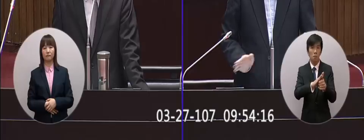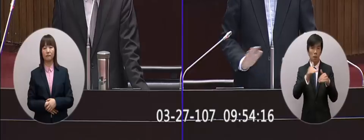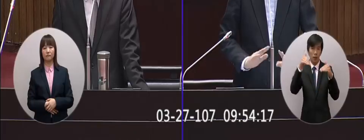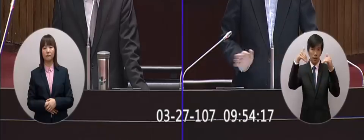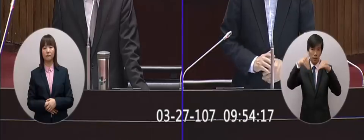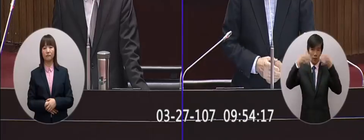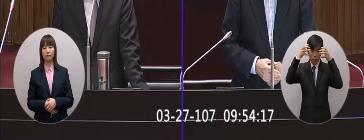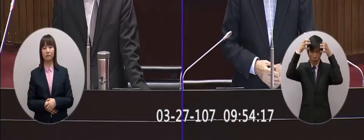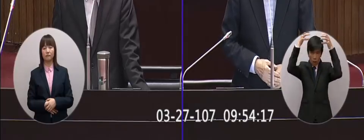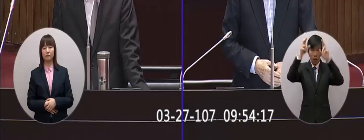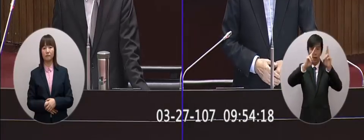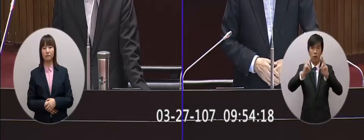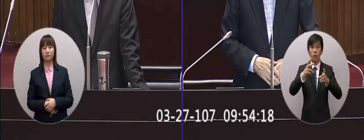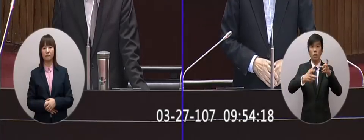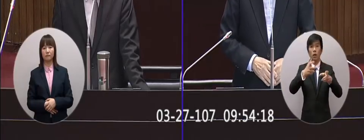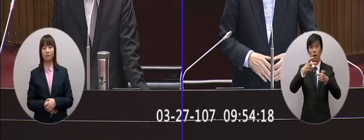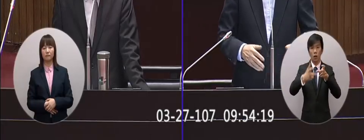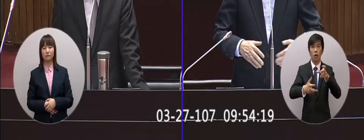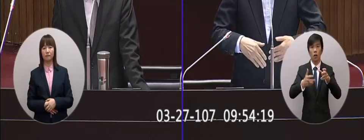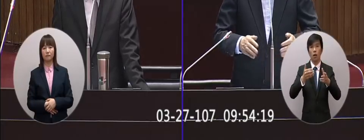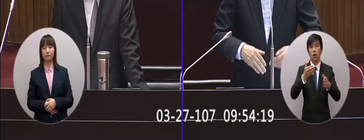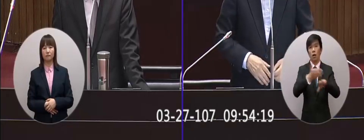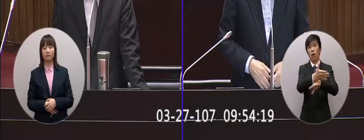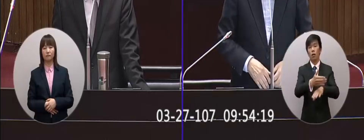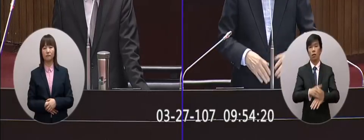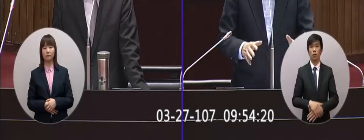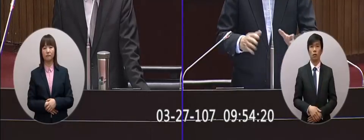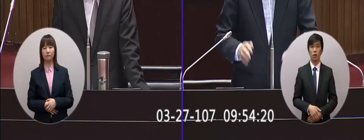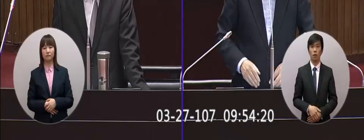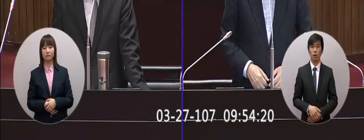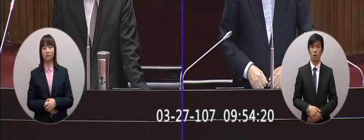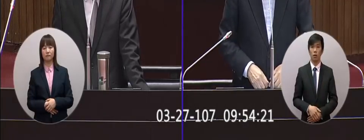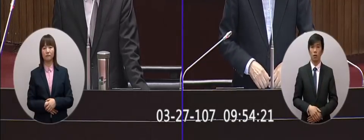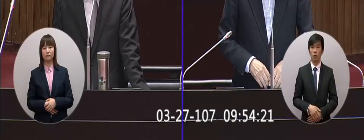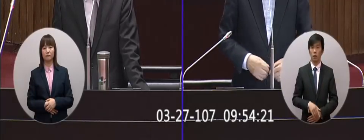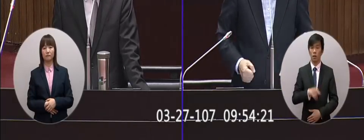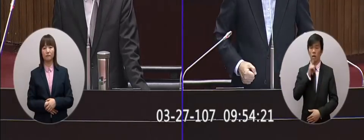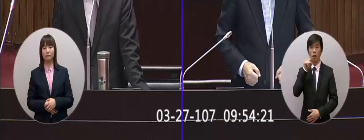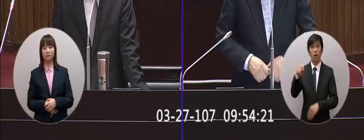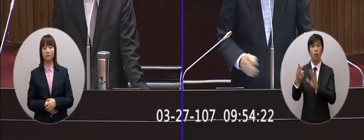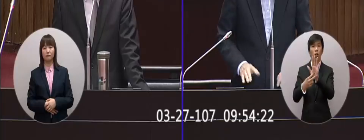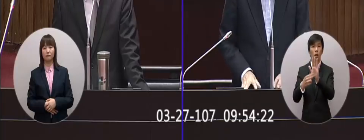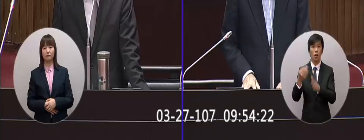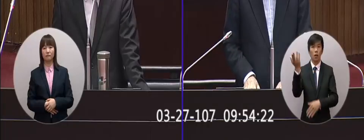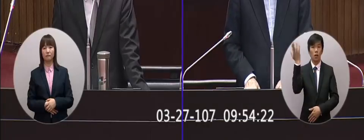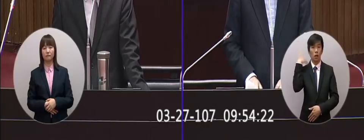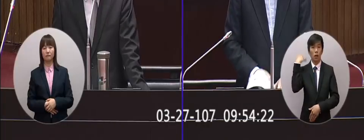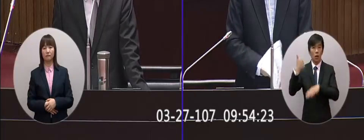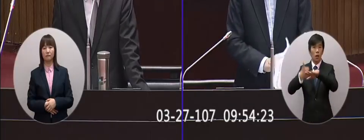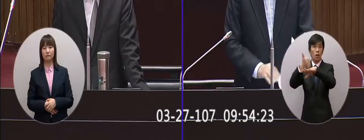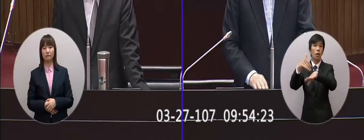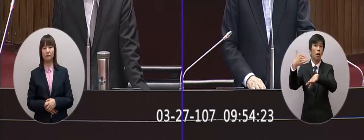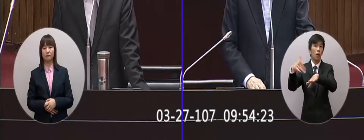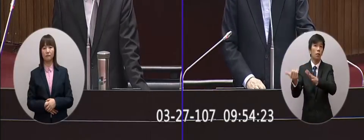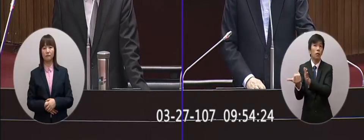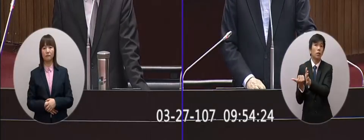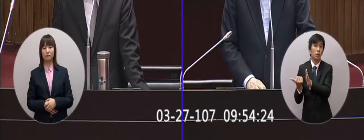说，他放弃了他的理念。他之前啊，没有当官之前的理念，他全部放弃